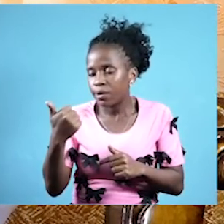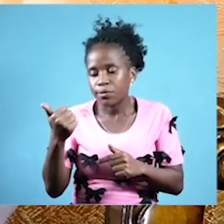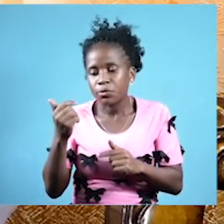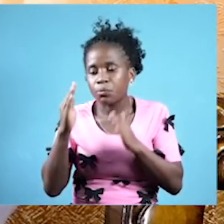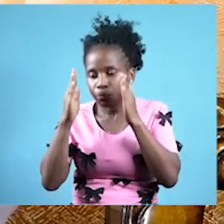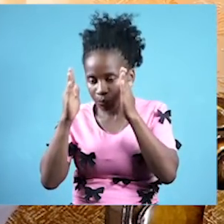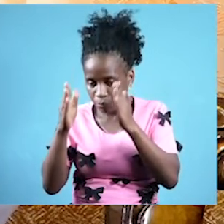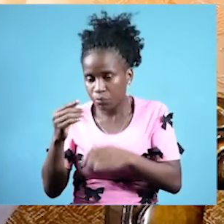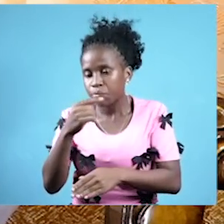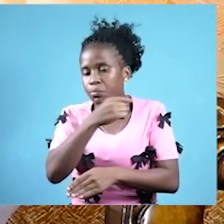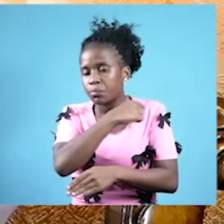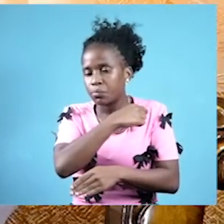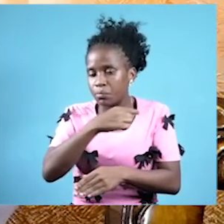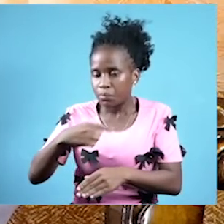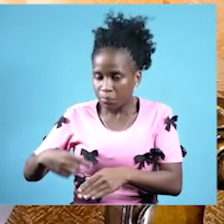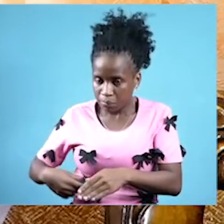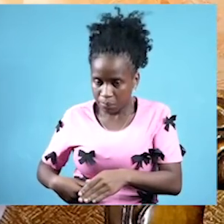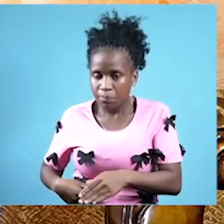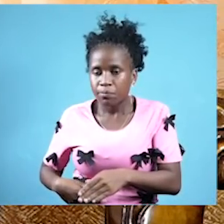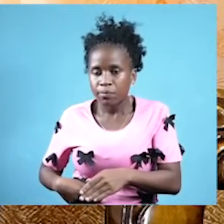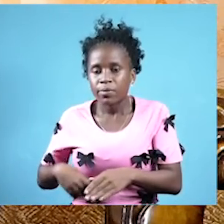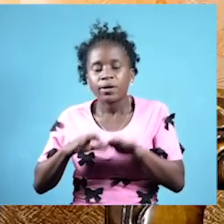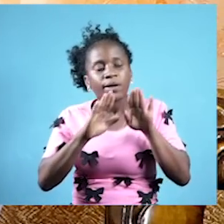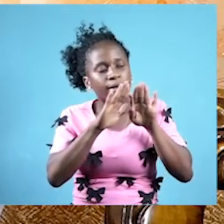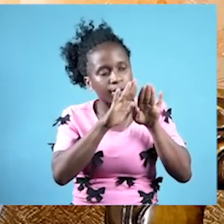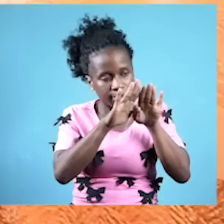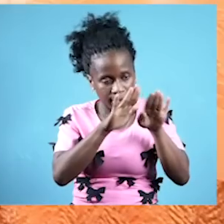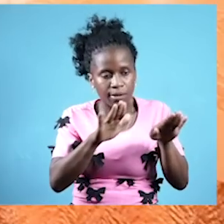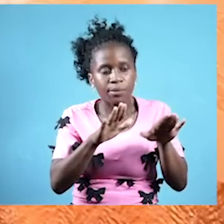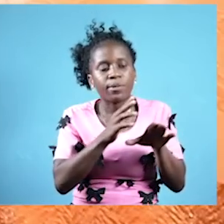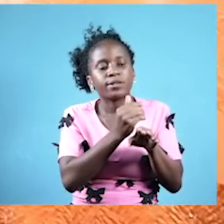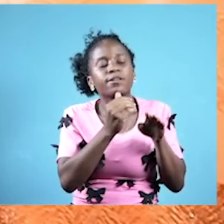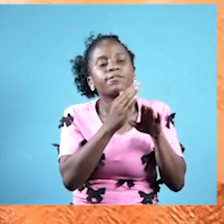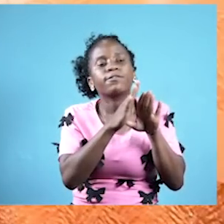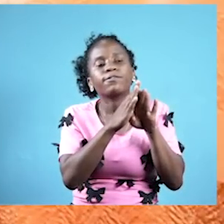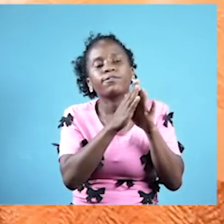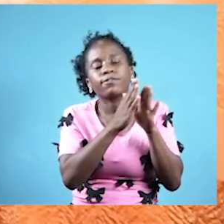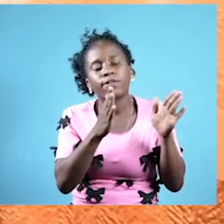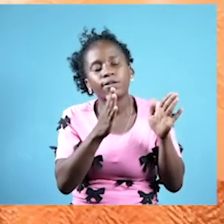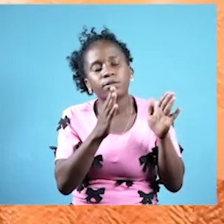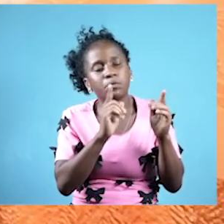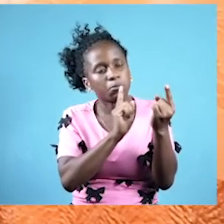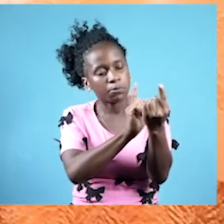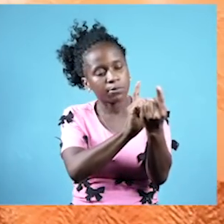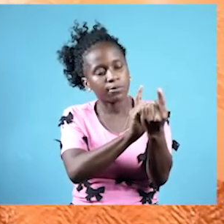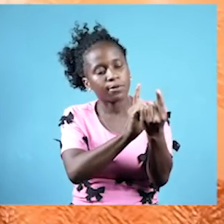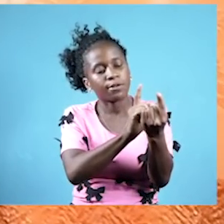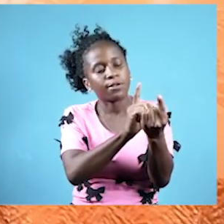kuonana Mheshimiwa Rais, lakini nimeshapata nafasi ya kwenda kuonana kwa mfano na makamu mwenyekiti wa chama.